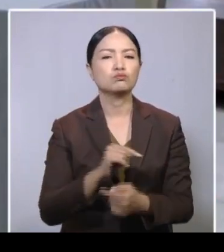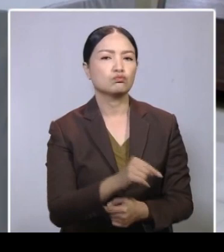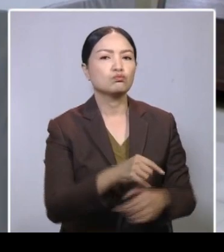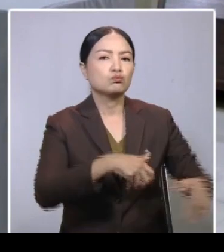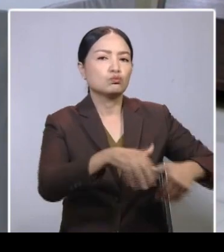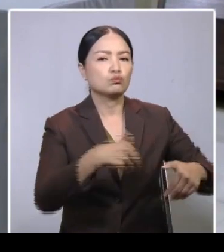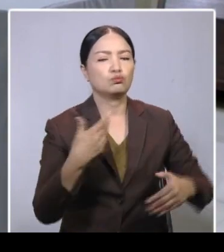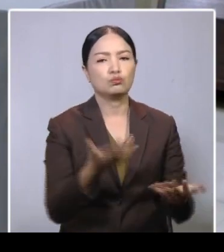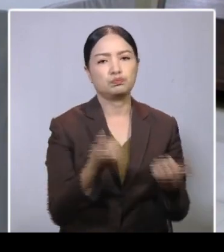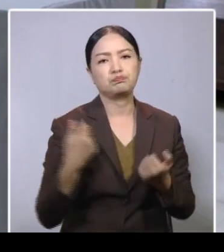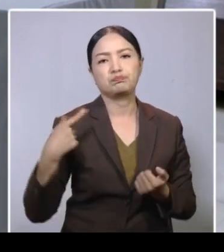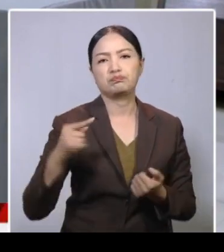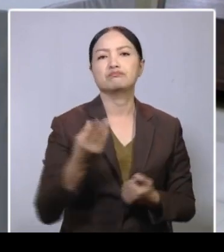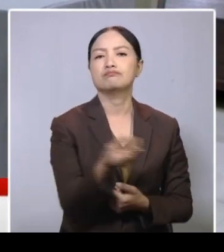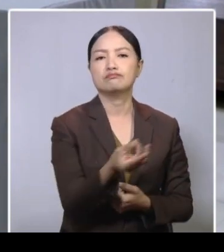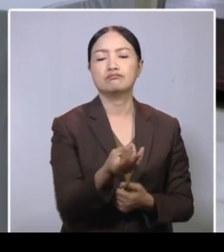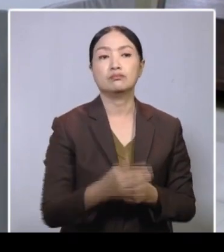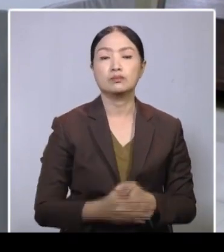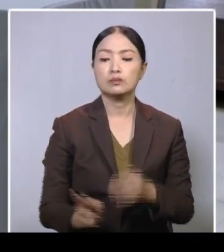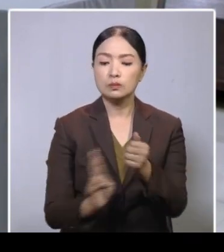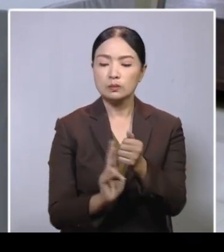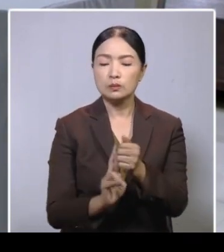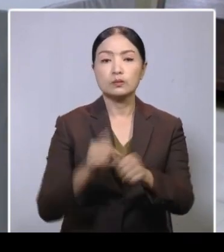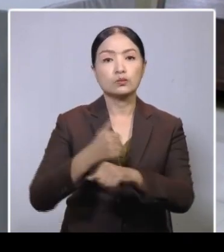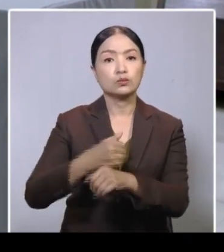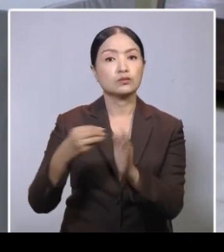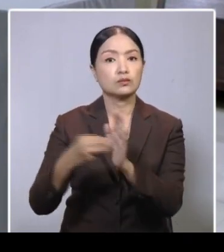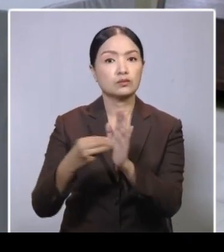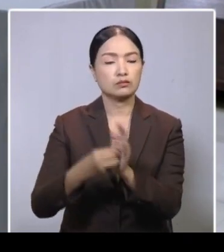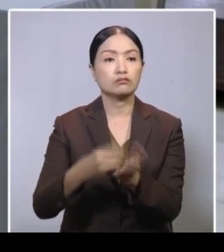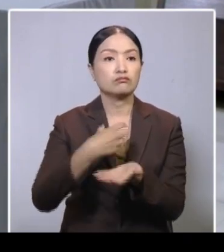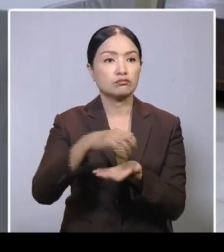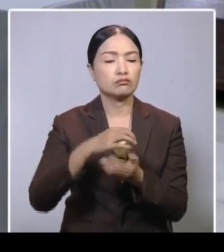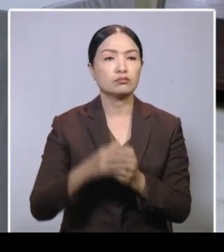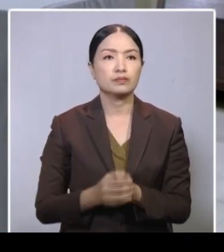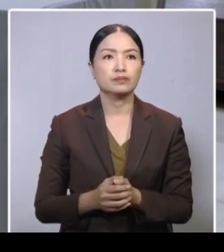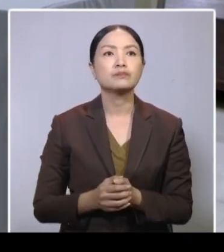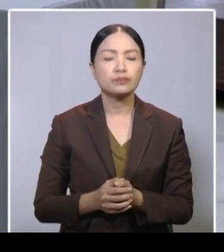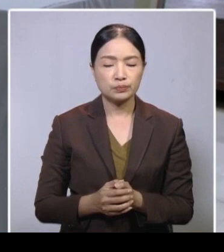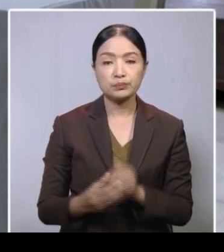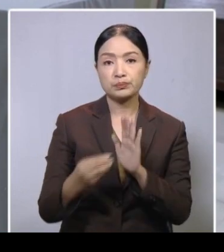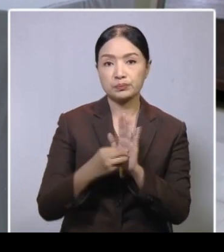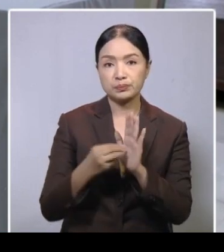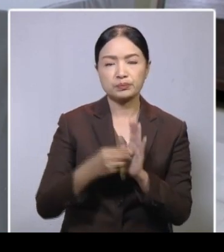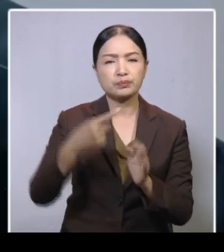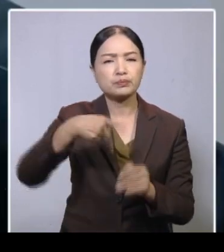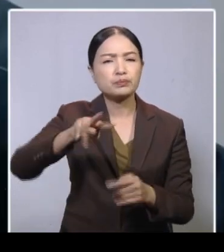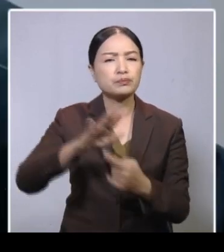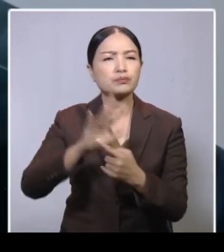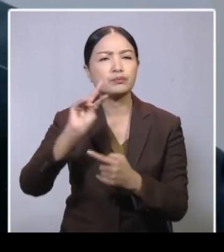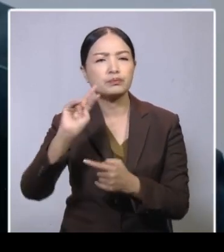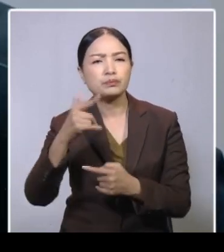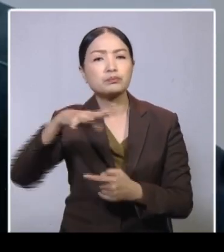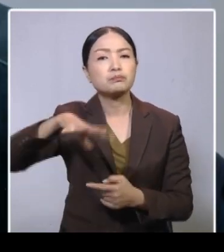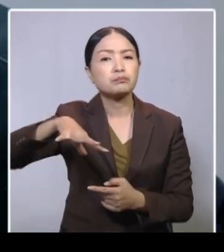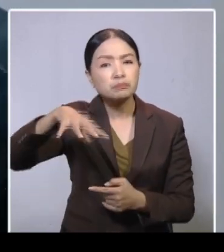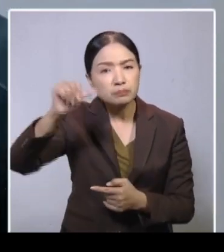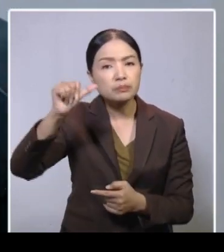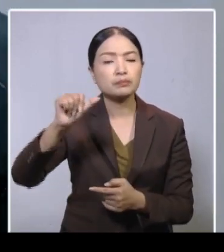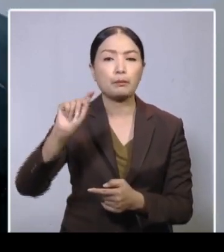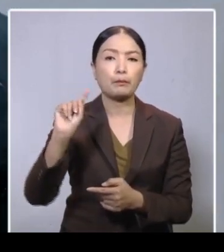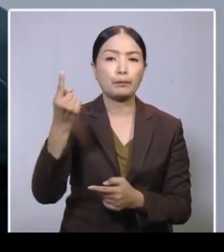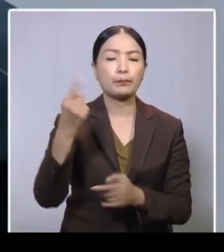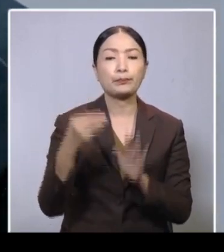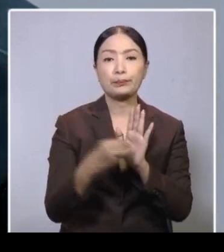รองผู้ว่าราชการกรุงเทพมหานครได้เปิดเผยกรณีผังเมืองใหม่กรุงเทพฯว่ามันมีการไปเอื้อประโยชน์นายทุนจริงหรือ